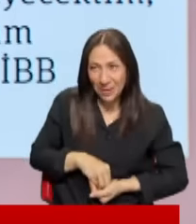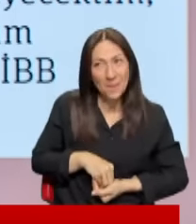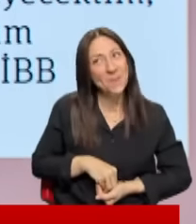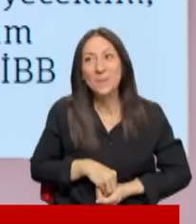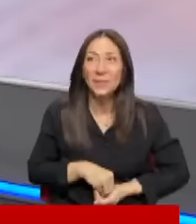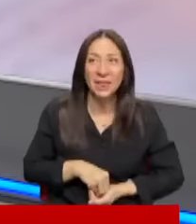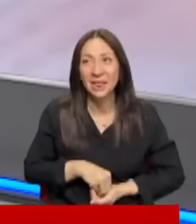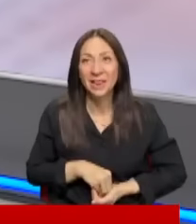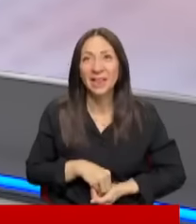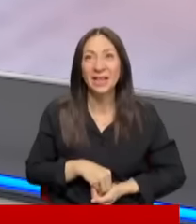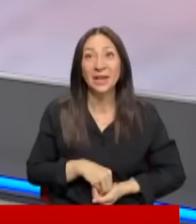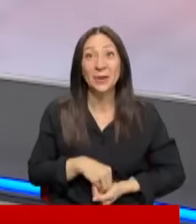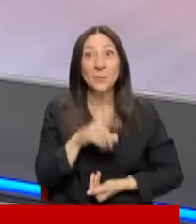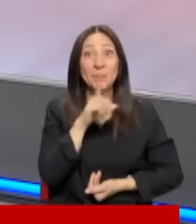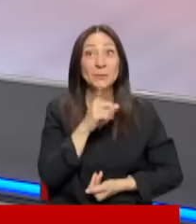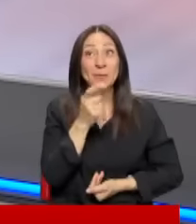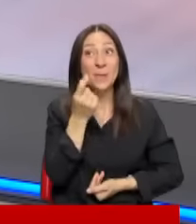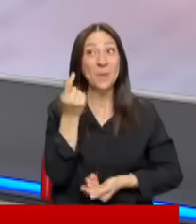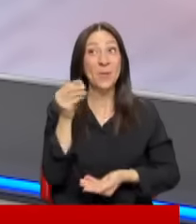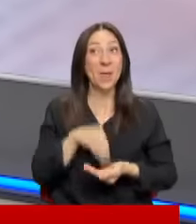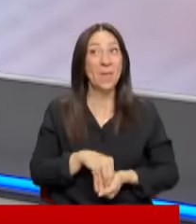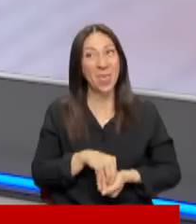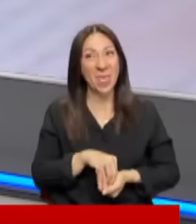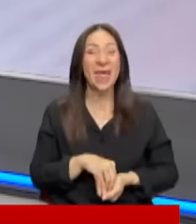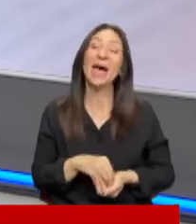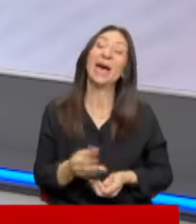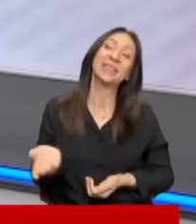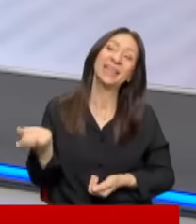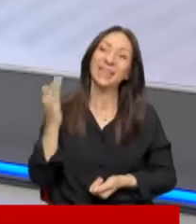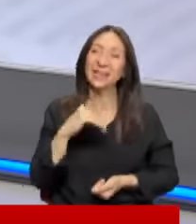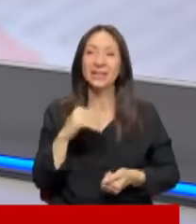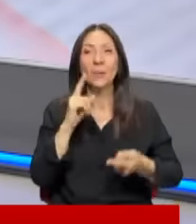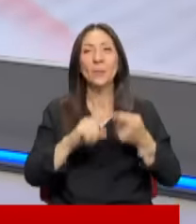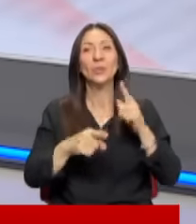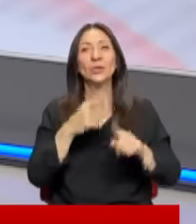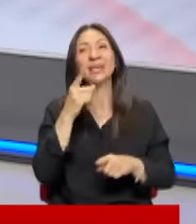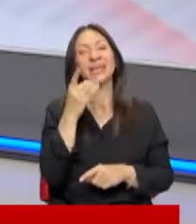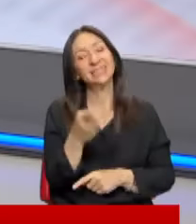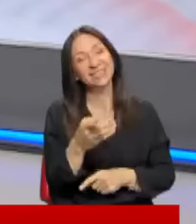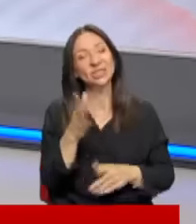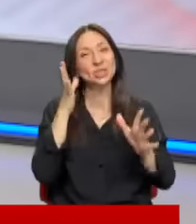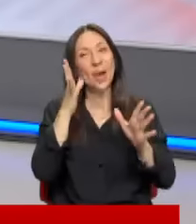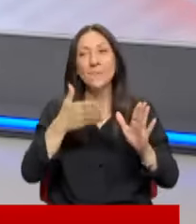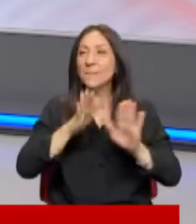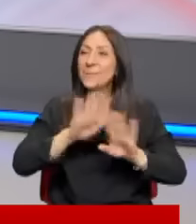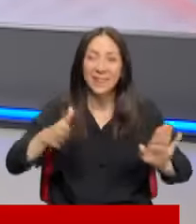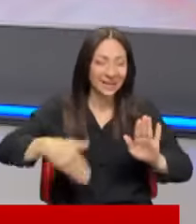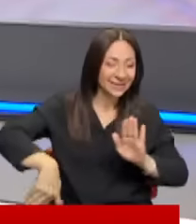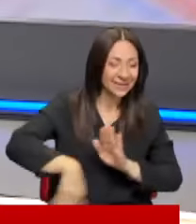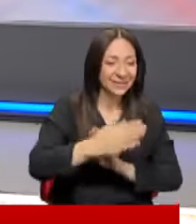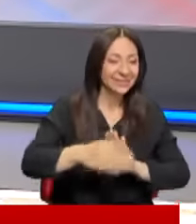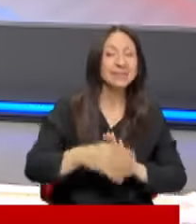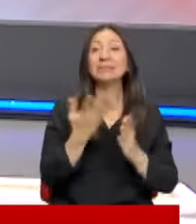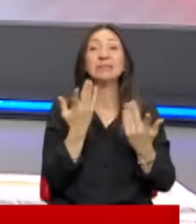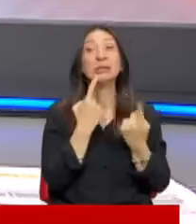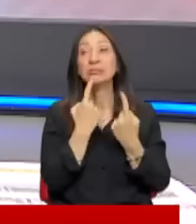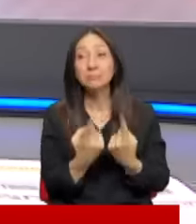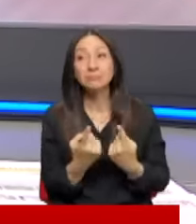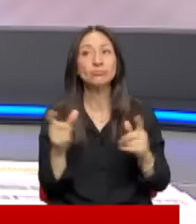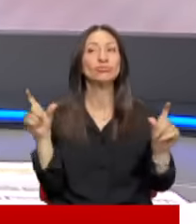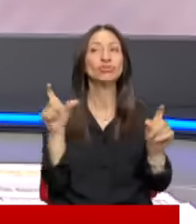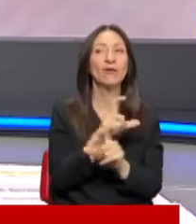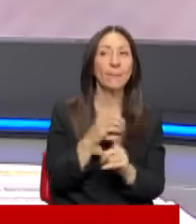aldı. 100 liralık bir bayram harçlığı. Hadi gelin siyasilerin cami çıkışındaki sözlerine,